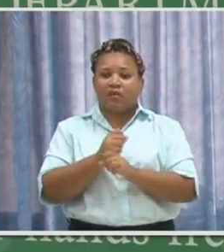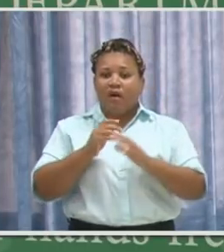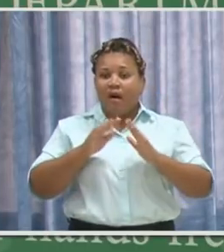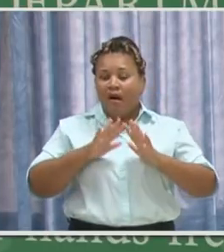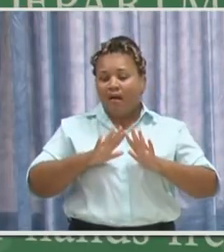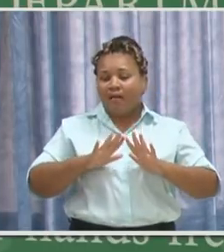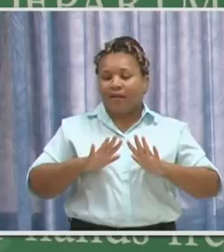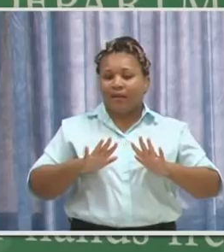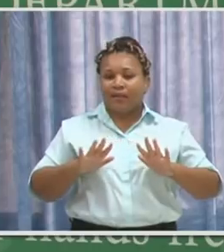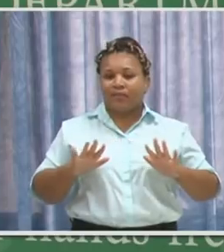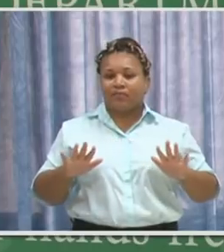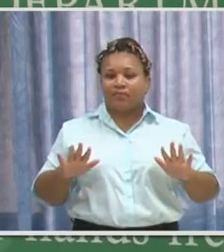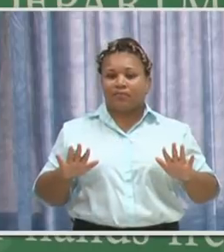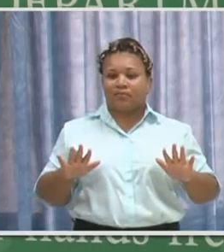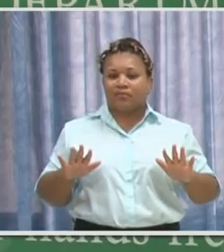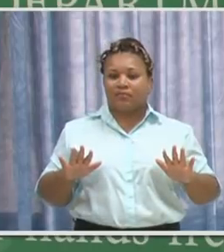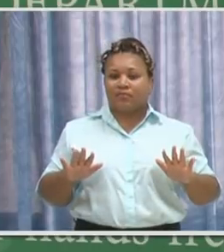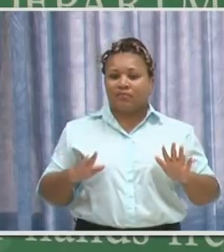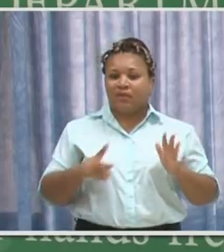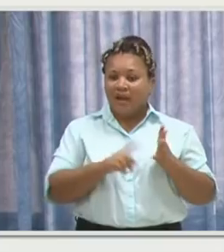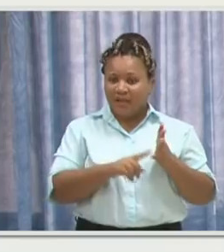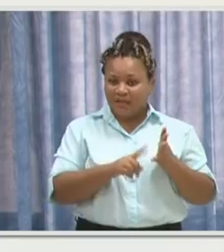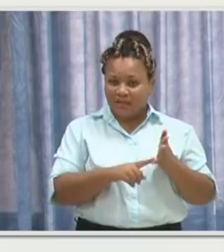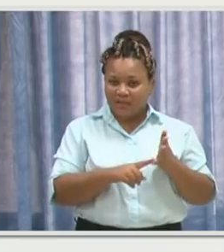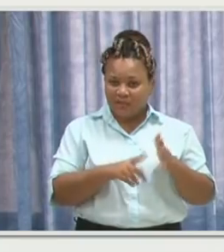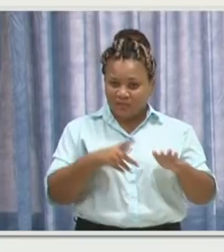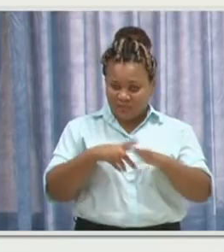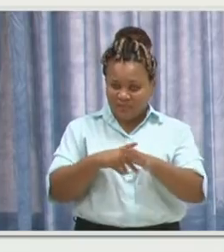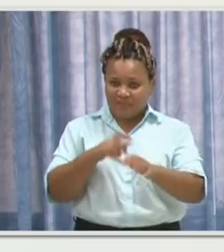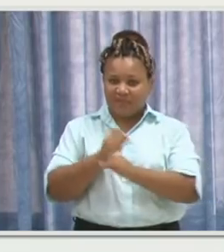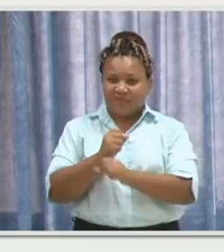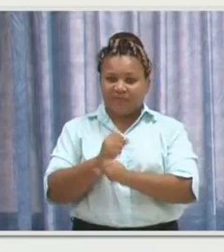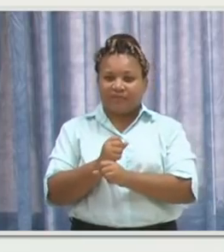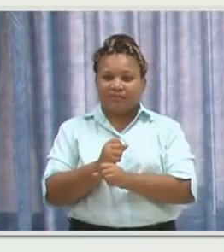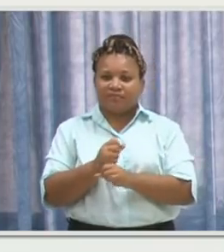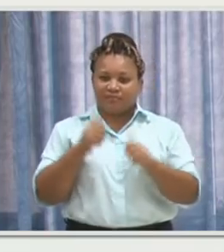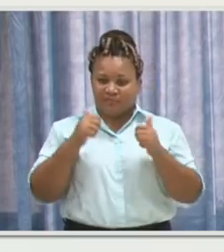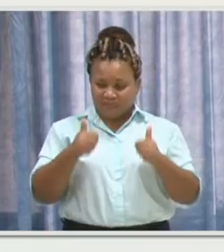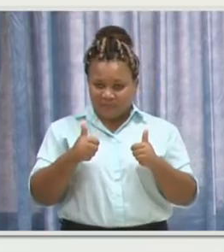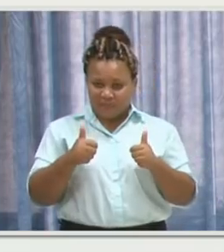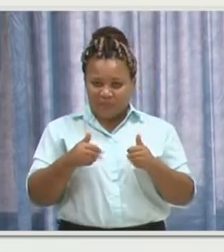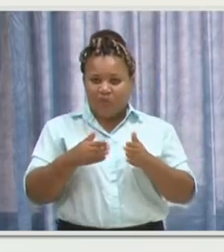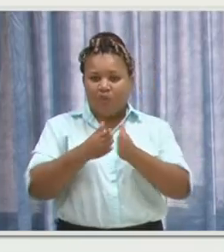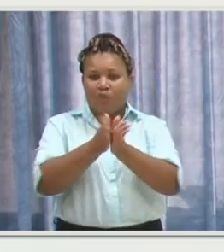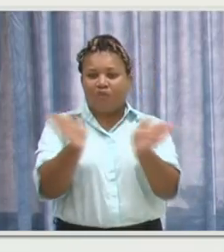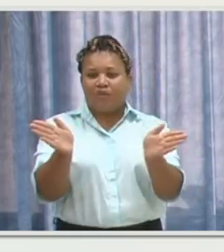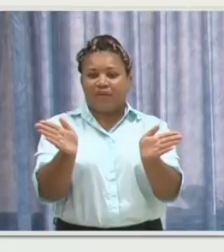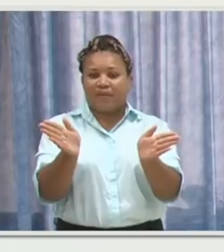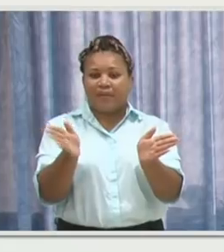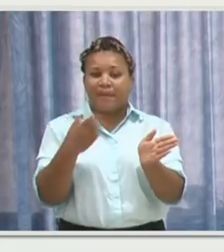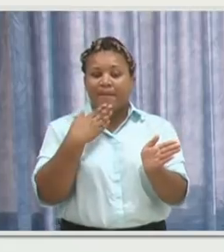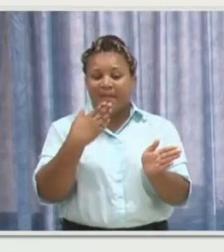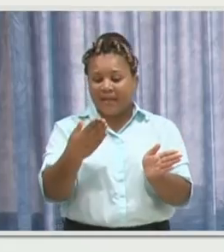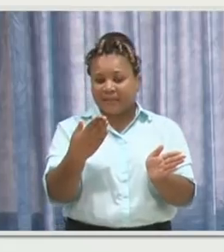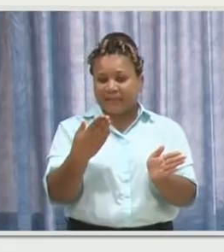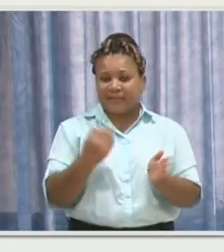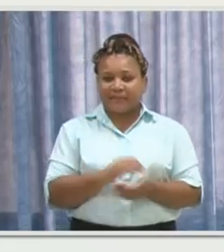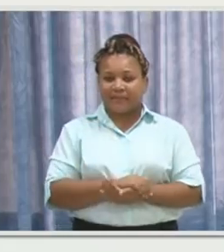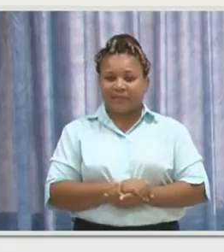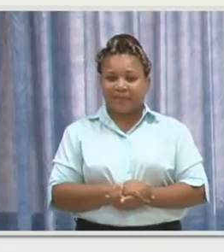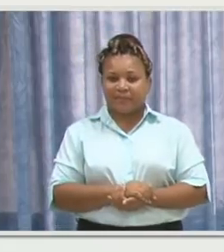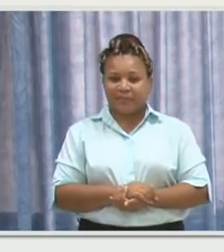Merci. Merci, Dr. Gédéon. Merci, Madame Mamzel. Nous arrivons à la fin de la conférence la presse le